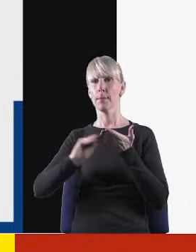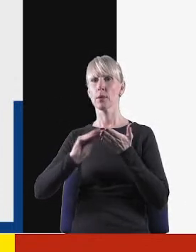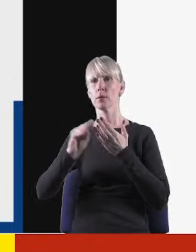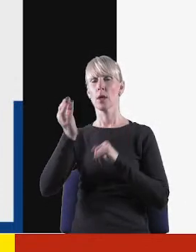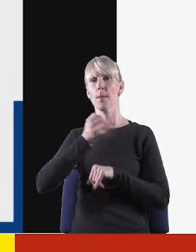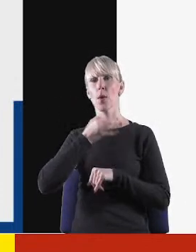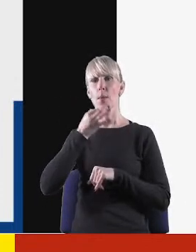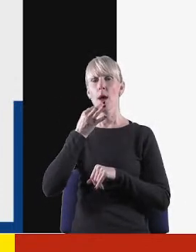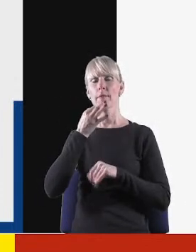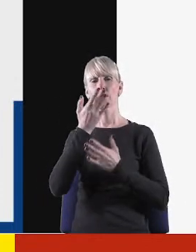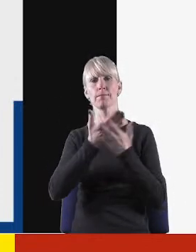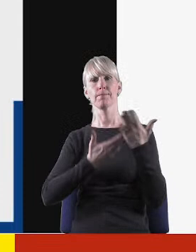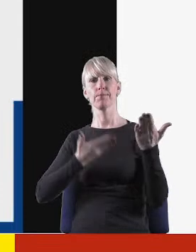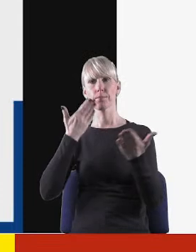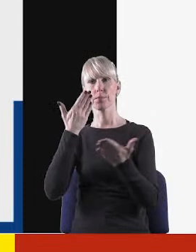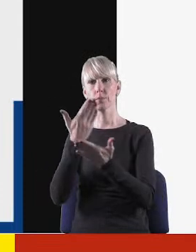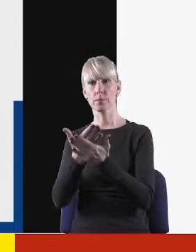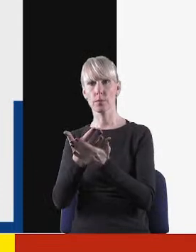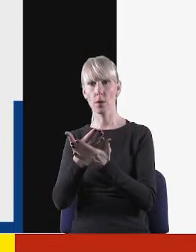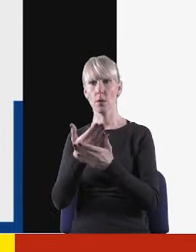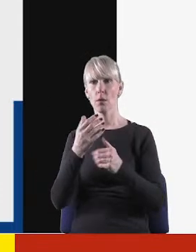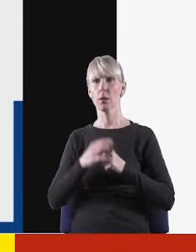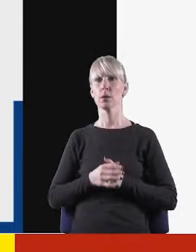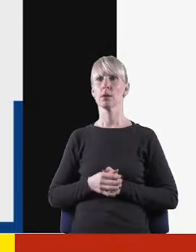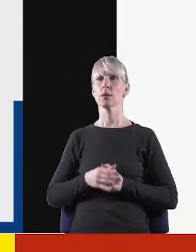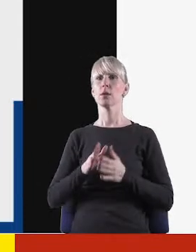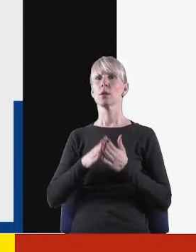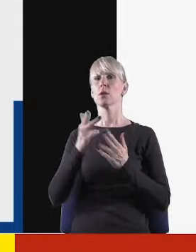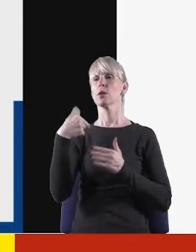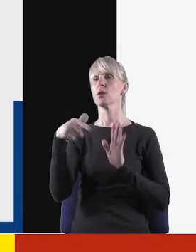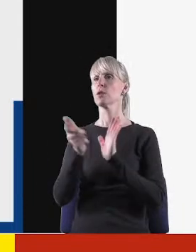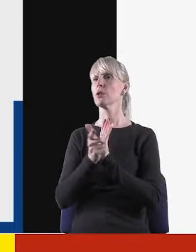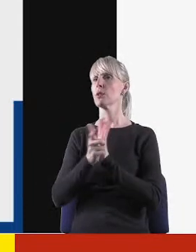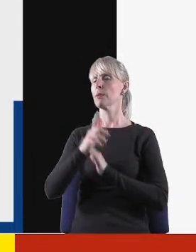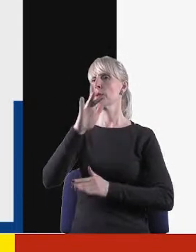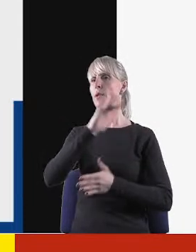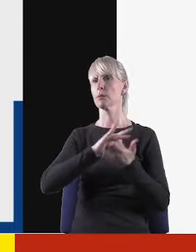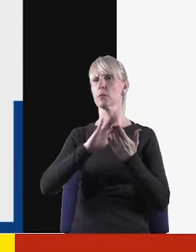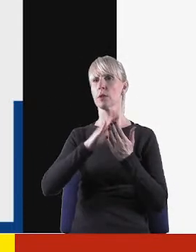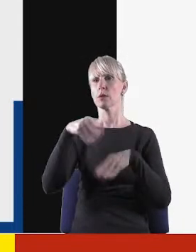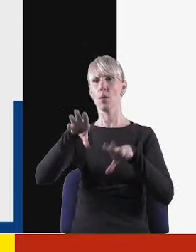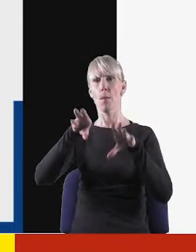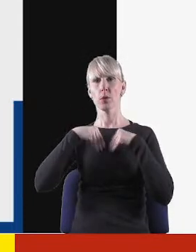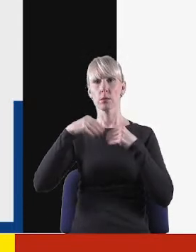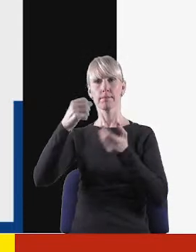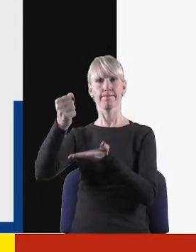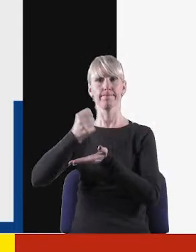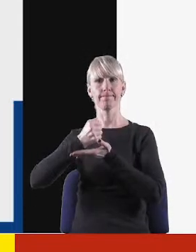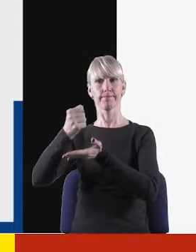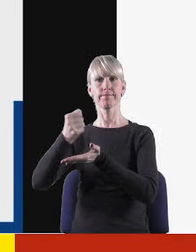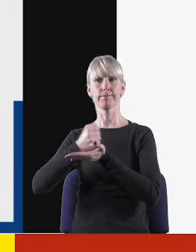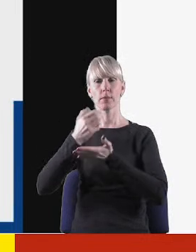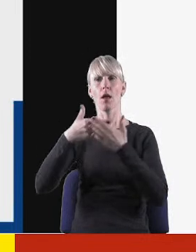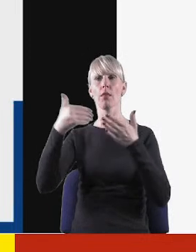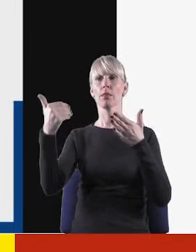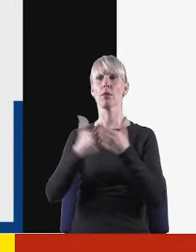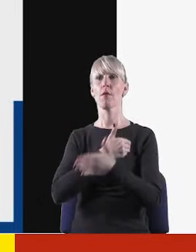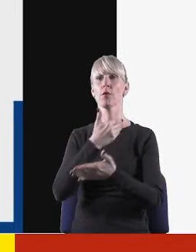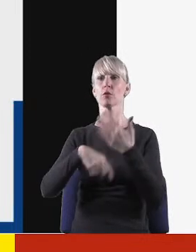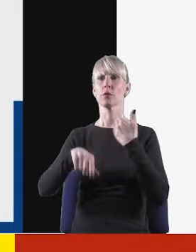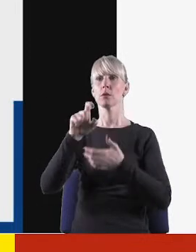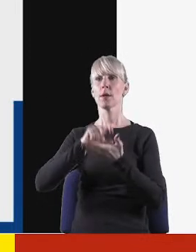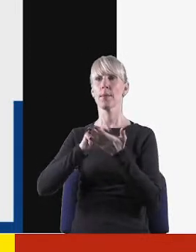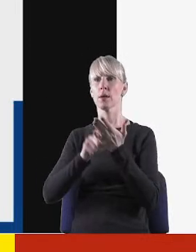poprawnie wnioski i 7 naszych placówek pozyskało pieniądze na chociażby nowoczesne pracownie, na jakieś